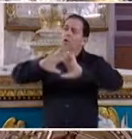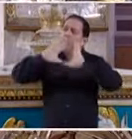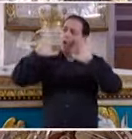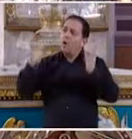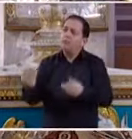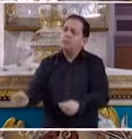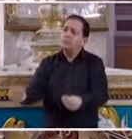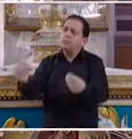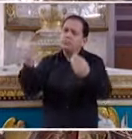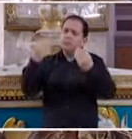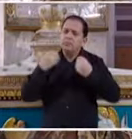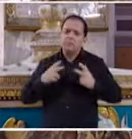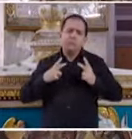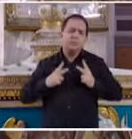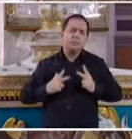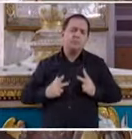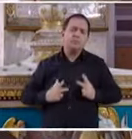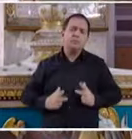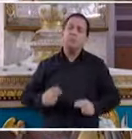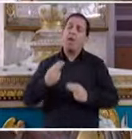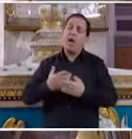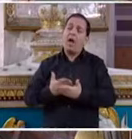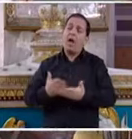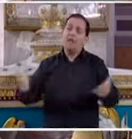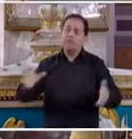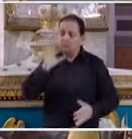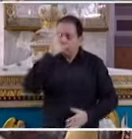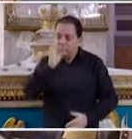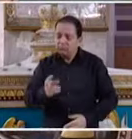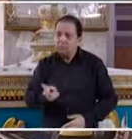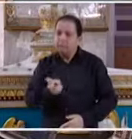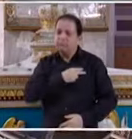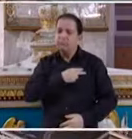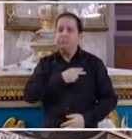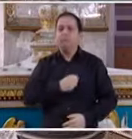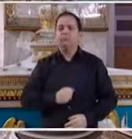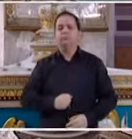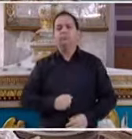πάντα, διότι είναι άξιον και δίκαιον.